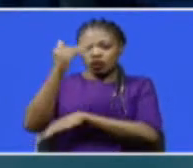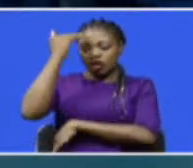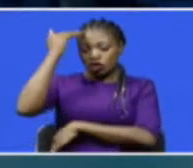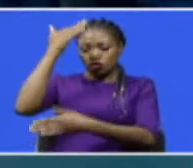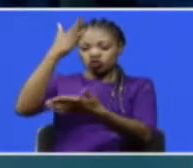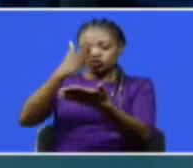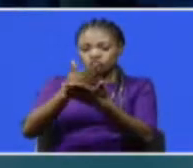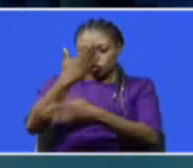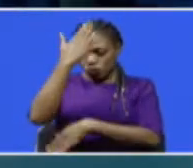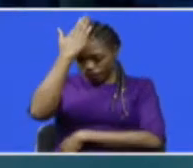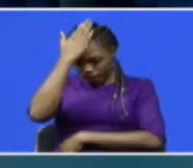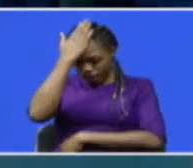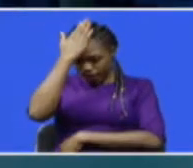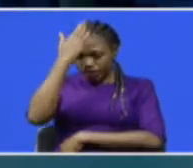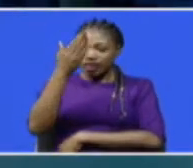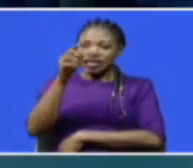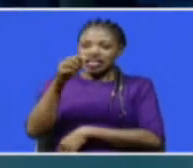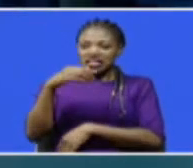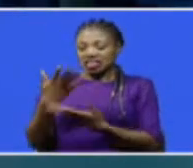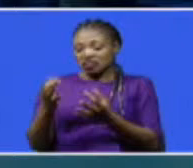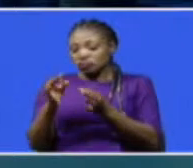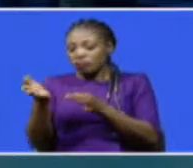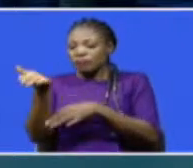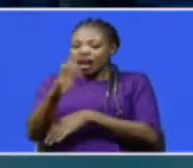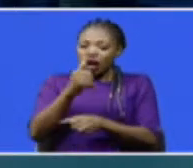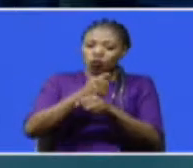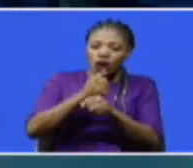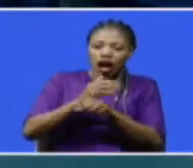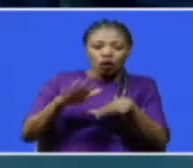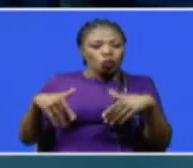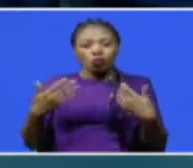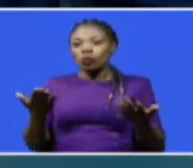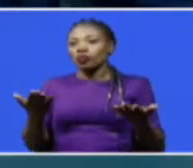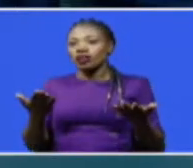siku ya Jumatatu. Je, watarejea kazini ama kilio chao kitasikika?